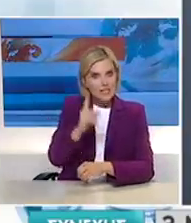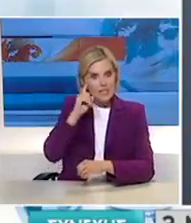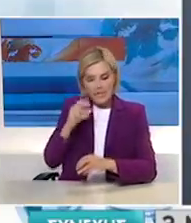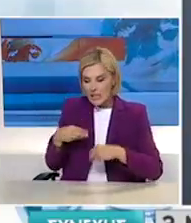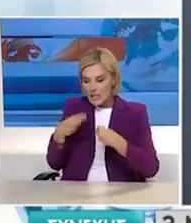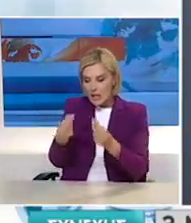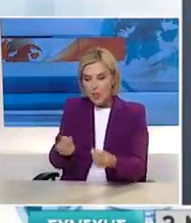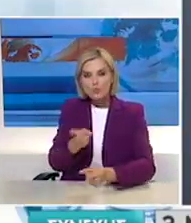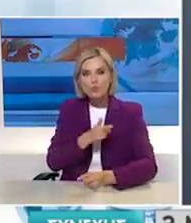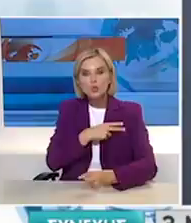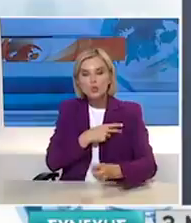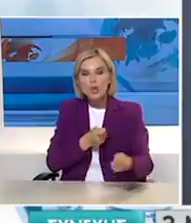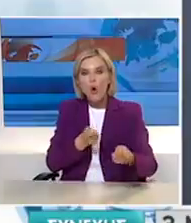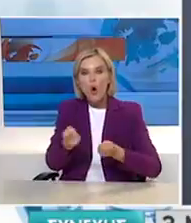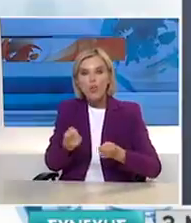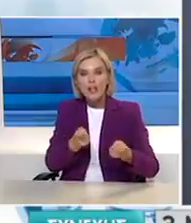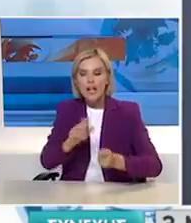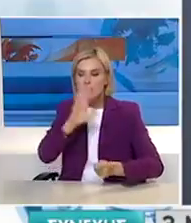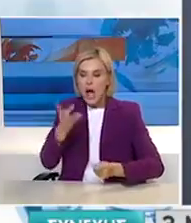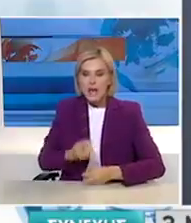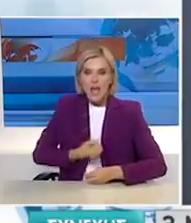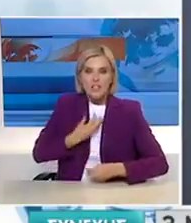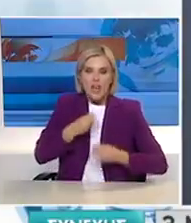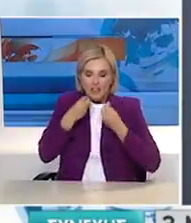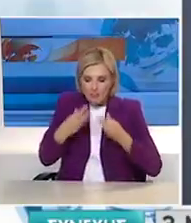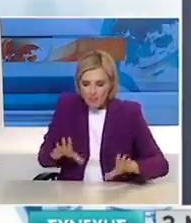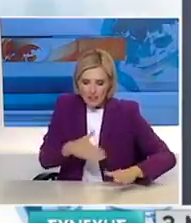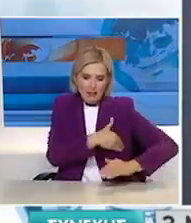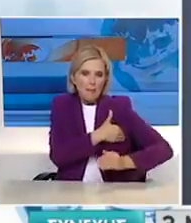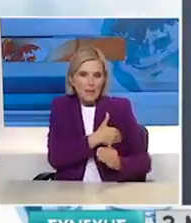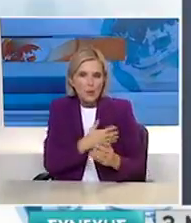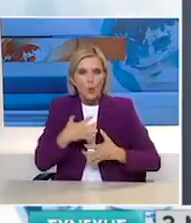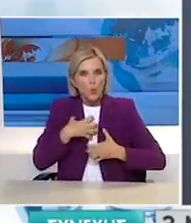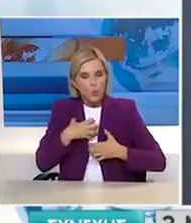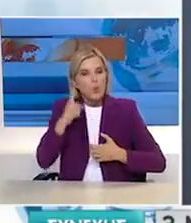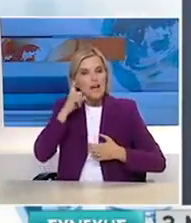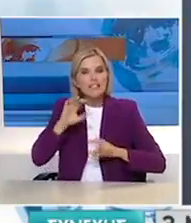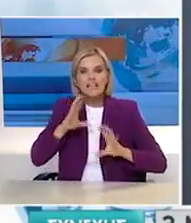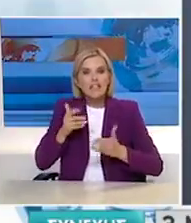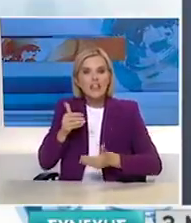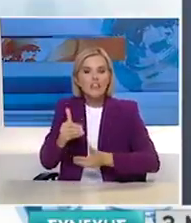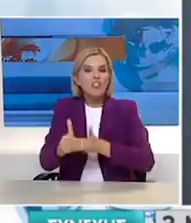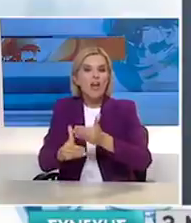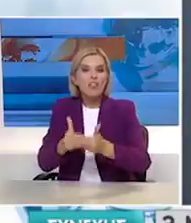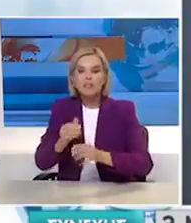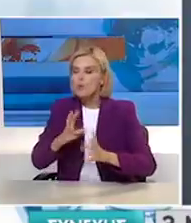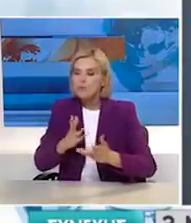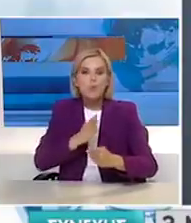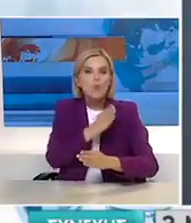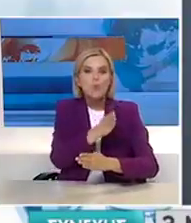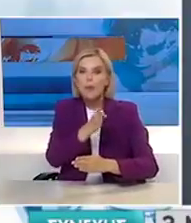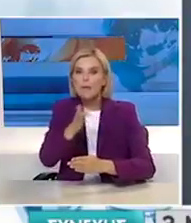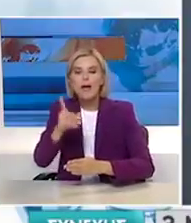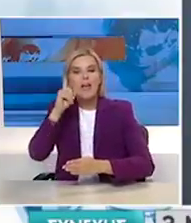κάτι δύσκολο, έχει σχέση με εμάς, αλλά έχει σχέση και με την χώρα προέλευσής του, ιδιαίτερα αν μείνει για χρονικό διάστημα μικρό, και φυσικά έχει και σχέση με τον χρόνο που θα